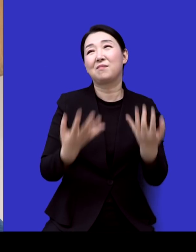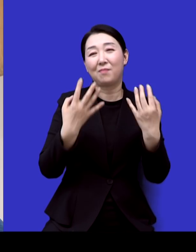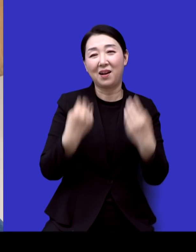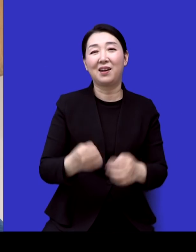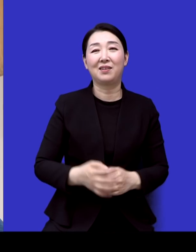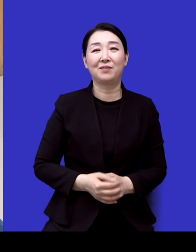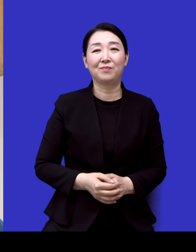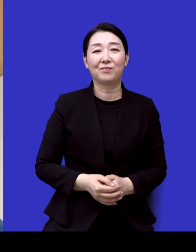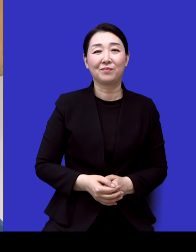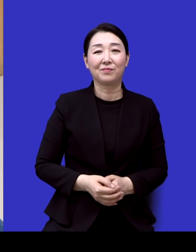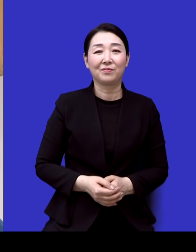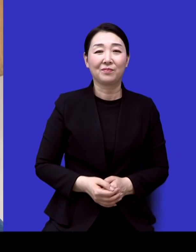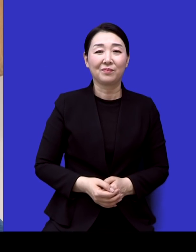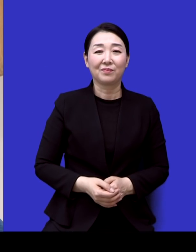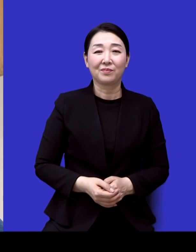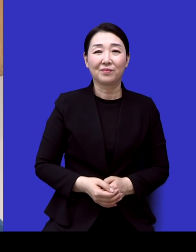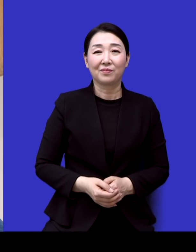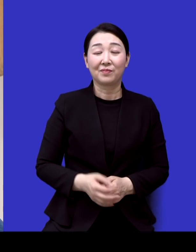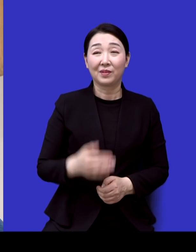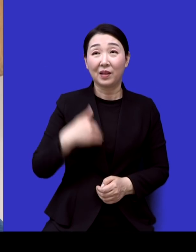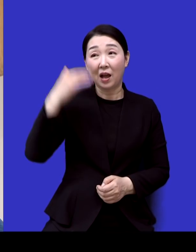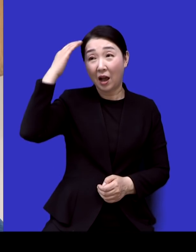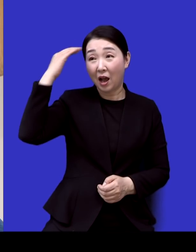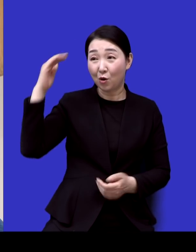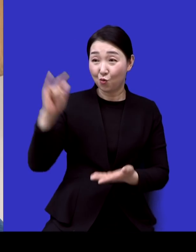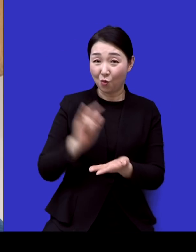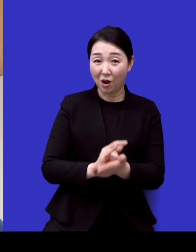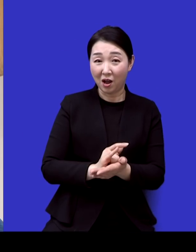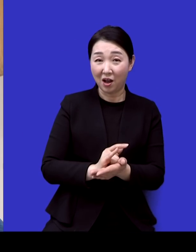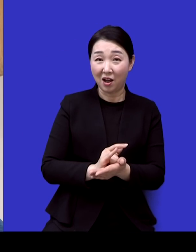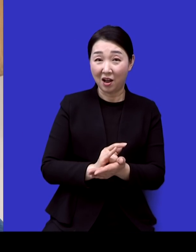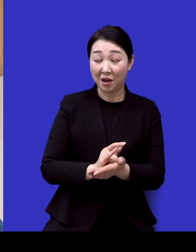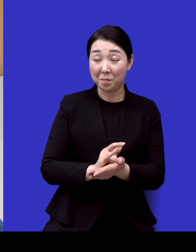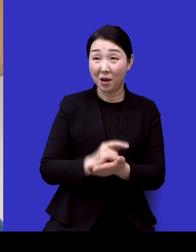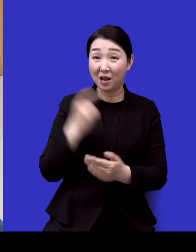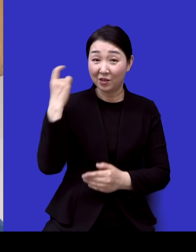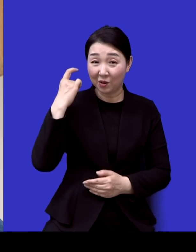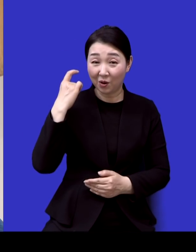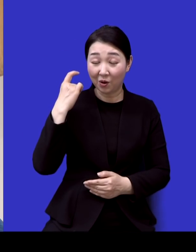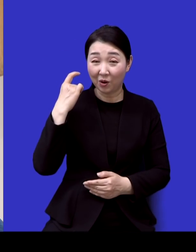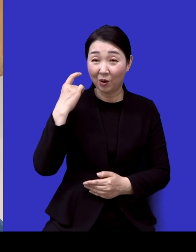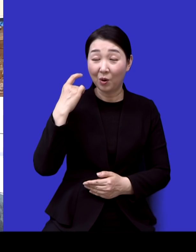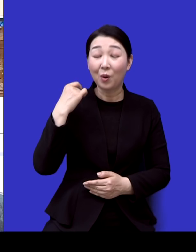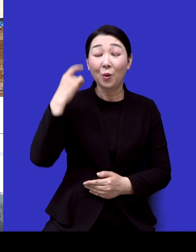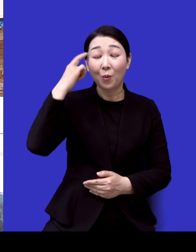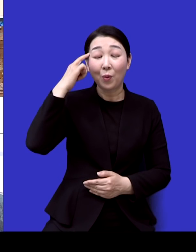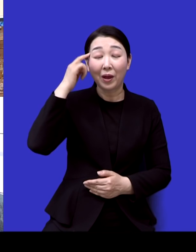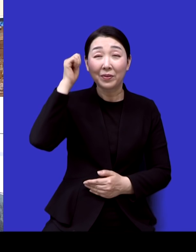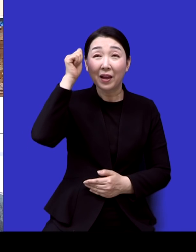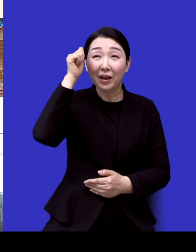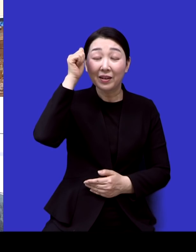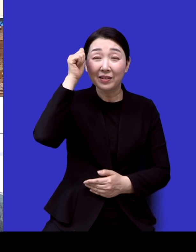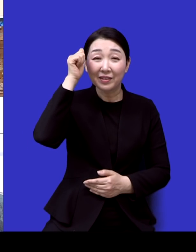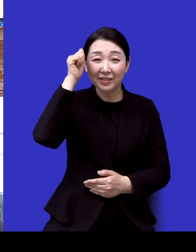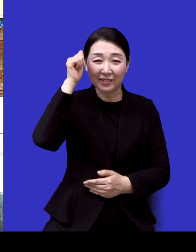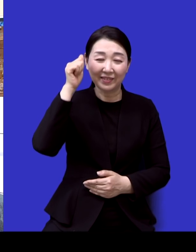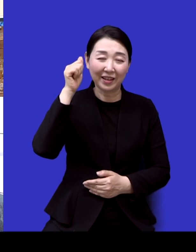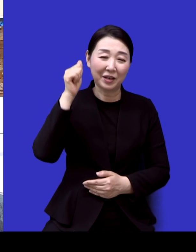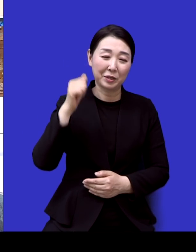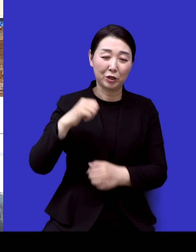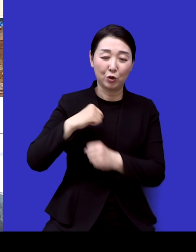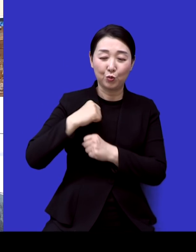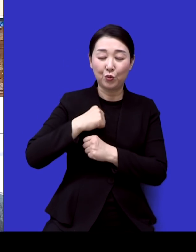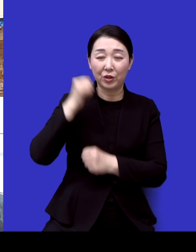예. 제가 한국 왔다고 그러니까 제 기숙사 옆방에 살던 미국에서